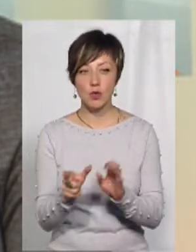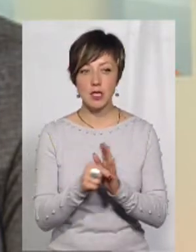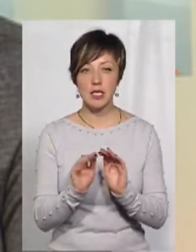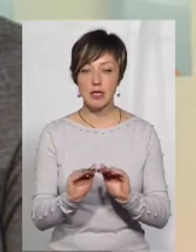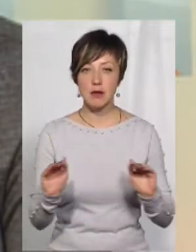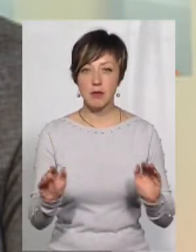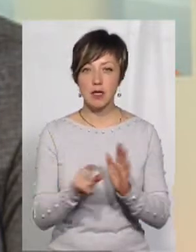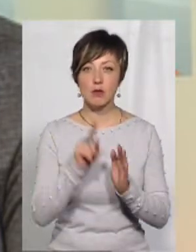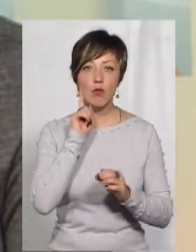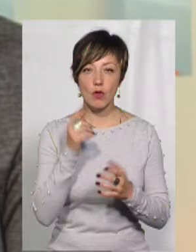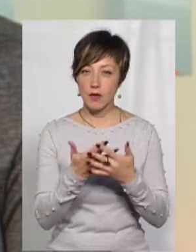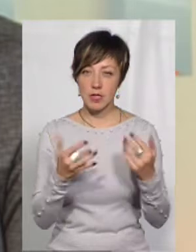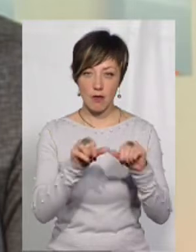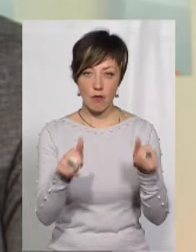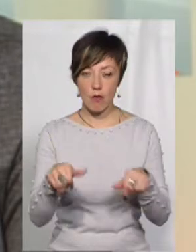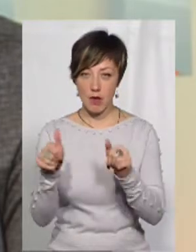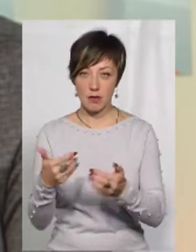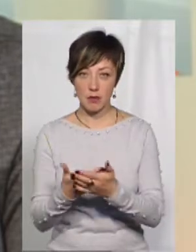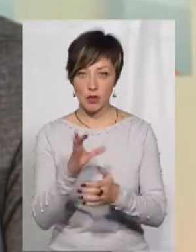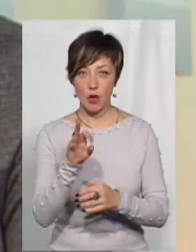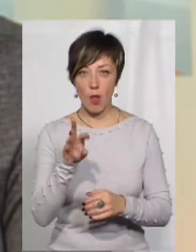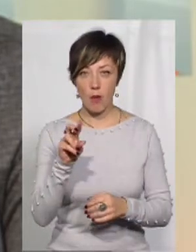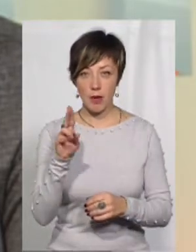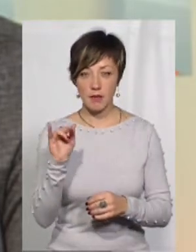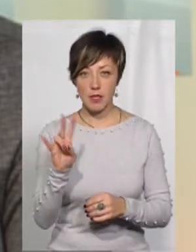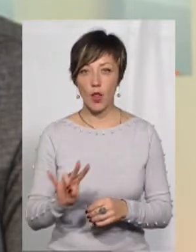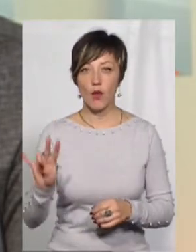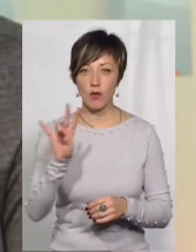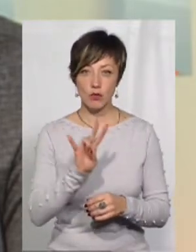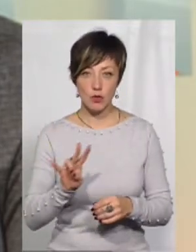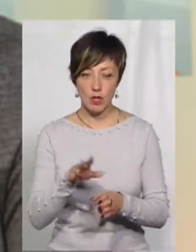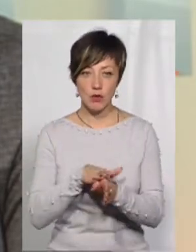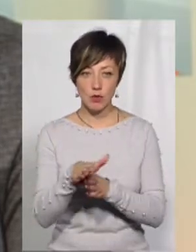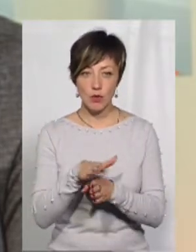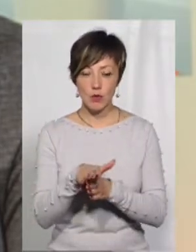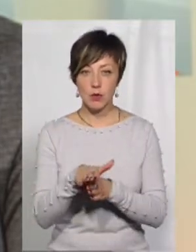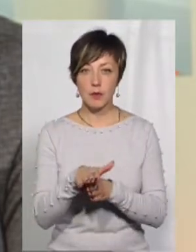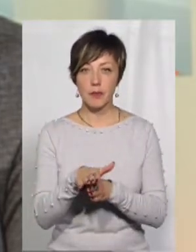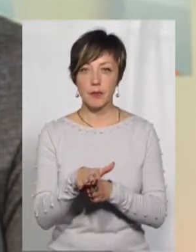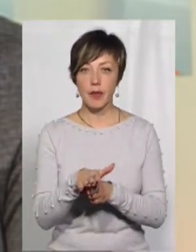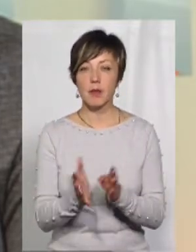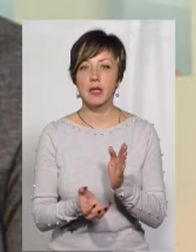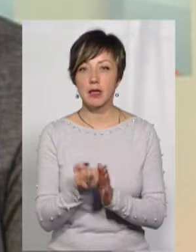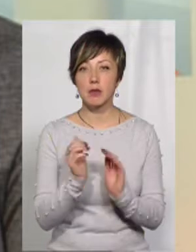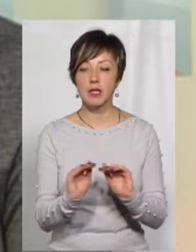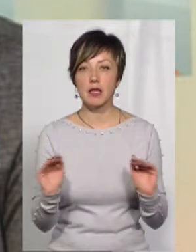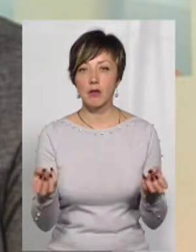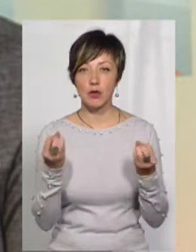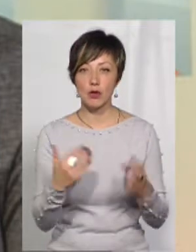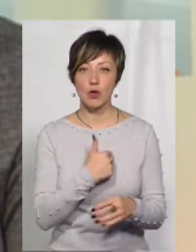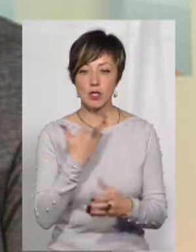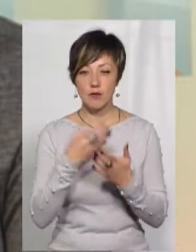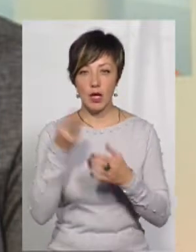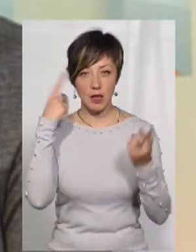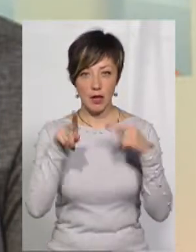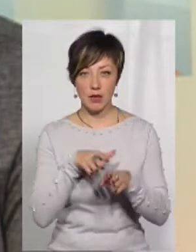з дітьми і з молоддю в різних форматах, як, наприклад, Солобковецька або Новоушицька, вони реалізовують, підтримують дітей, які просто хочуть